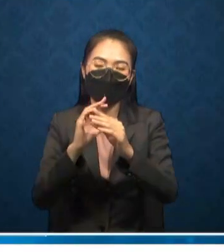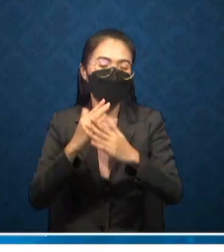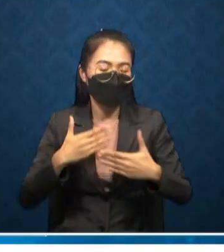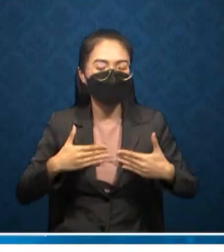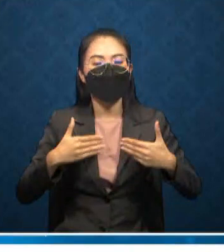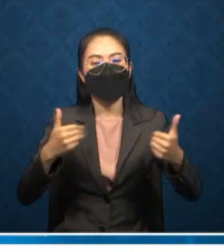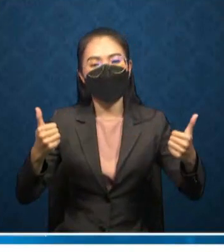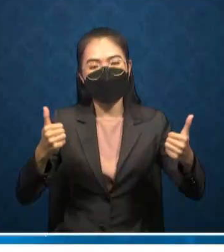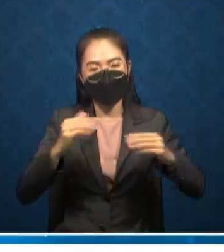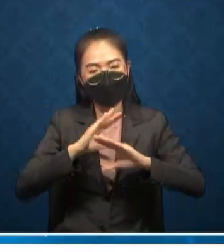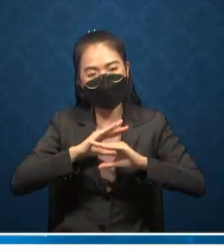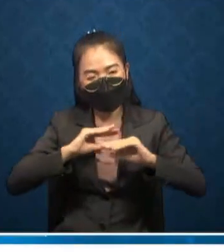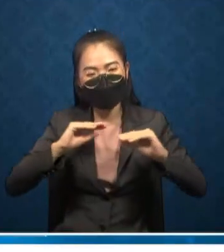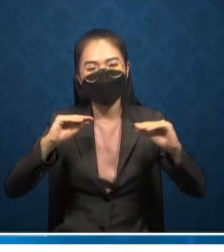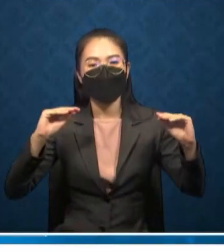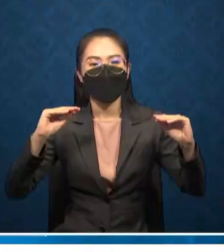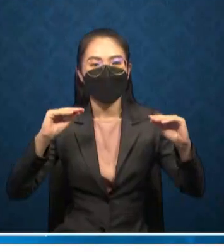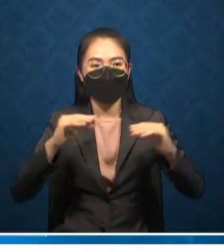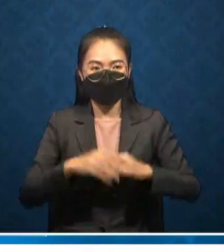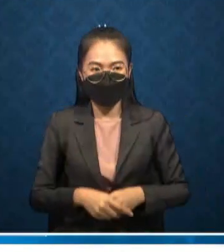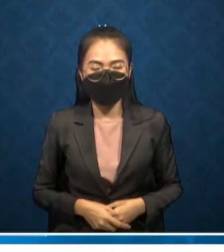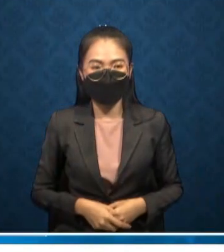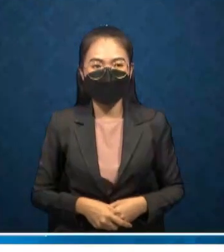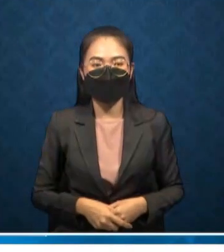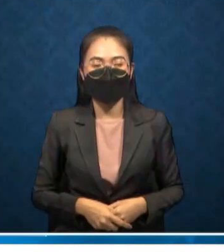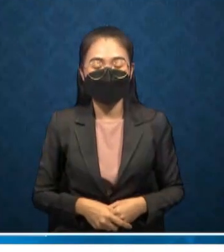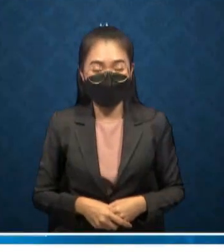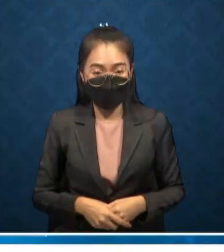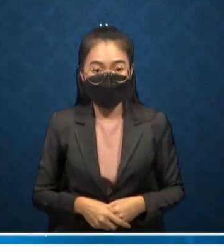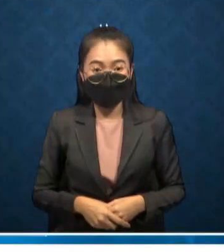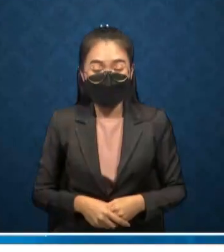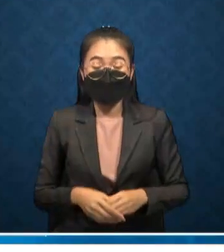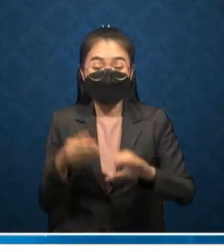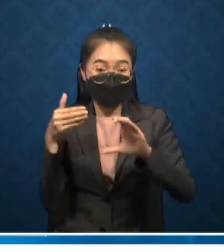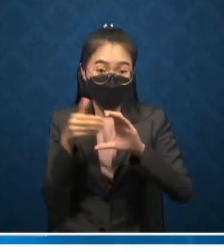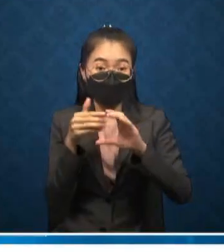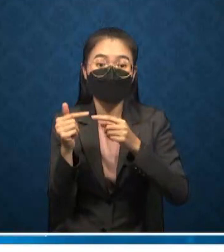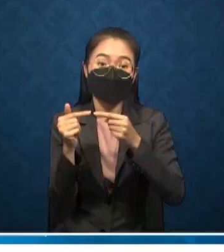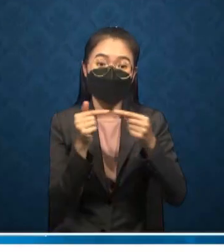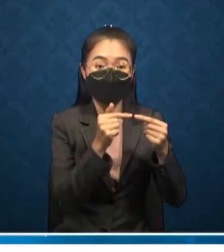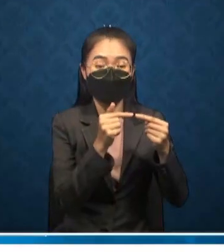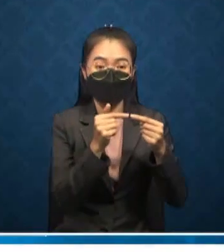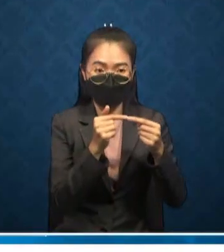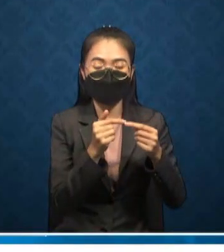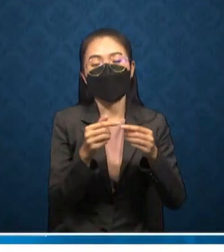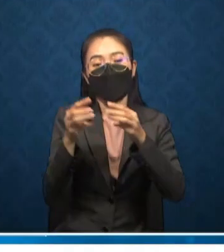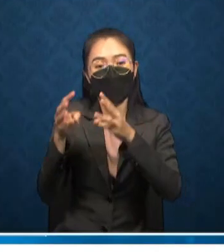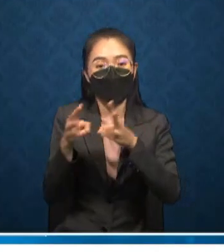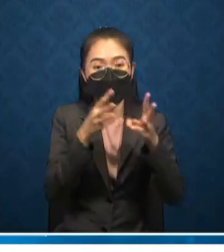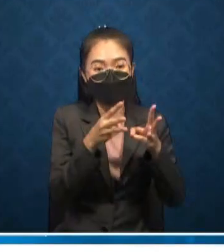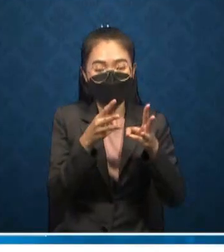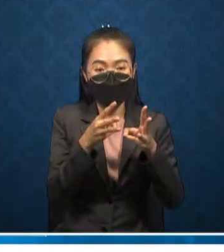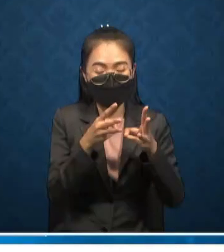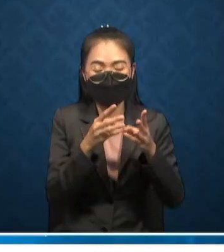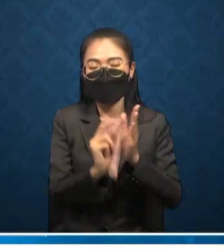หน้าตัดไฟนะคะเป็นวิธีการที่คณะทำงานได้ใช้ทั้งในเรื่องของ